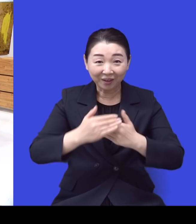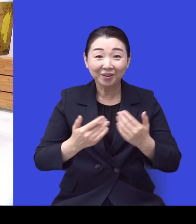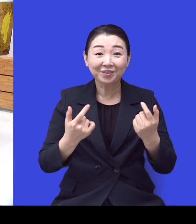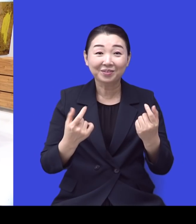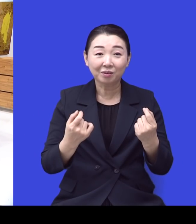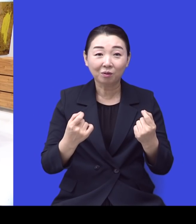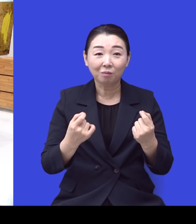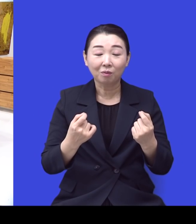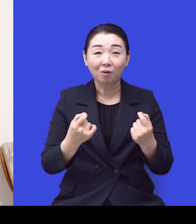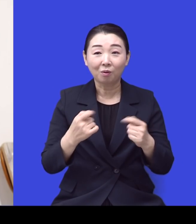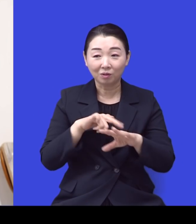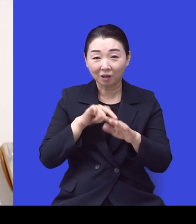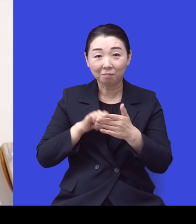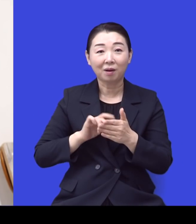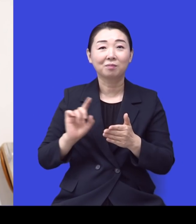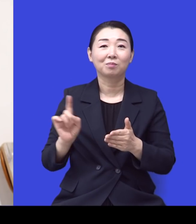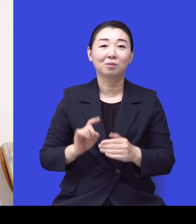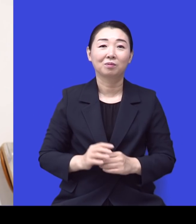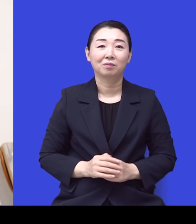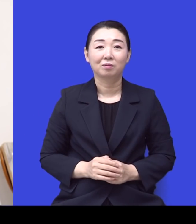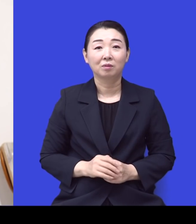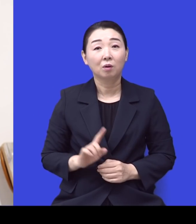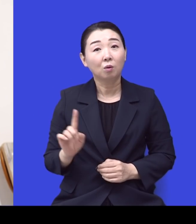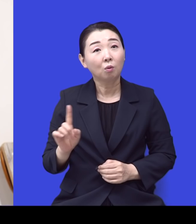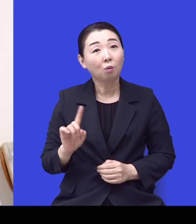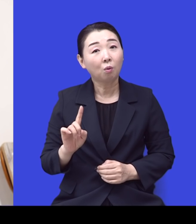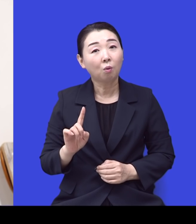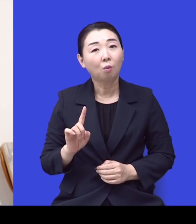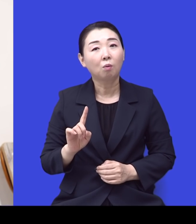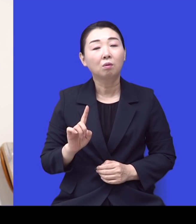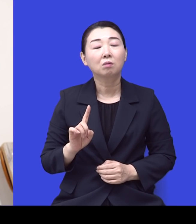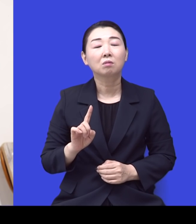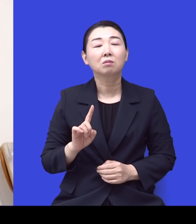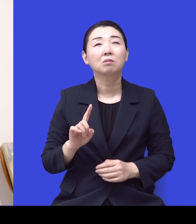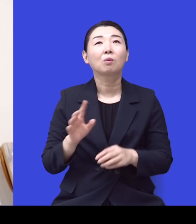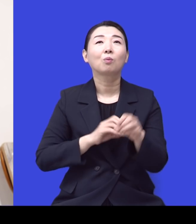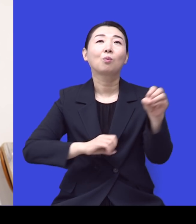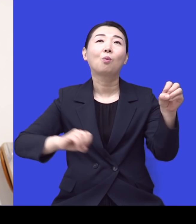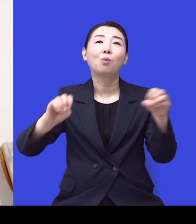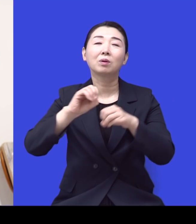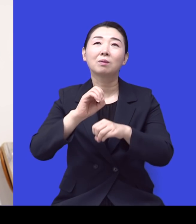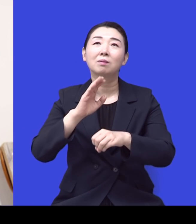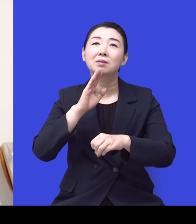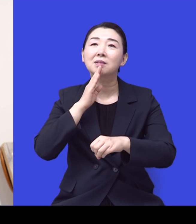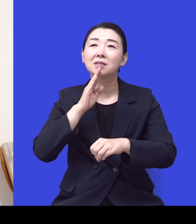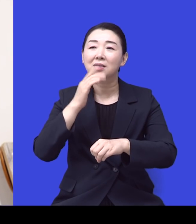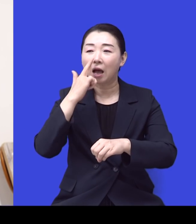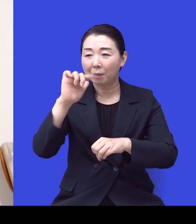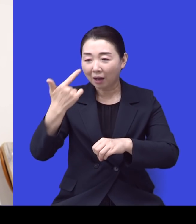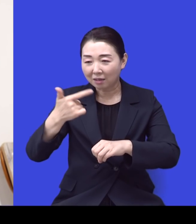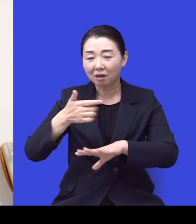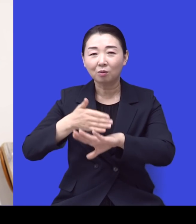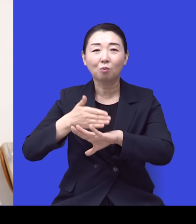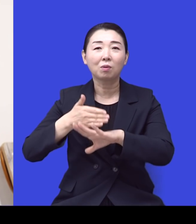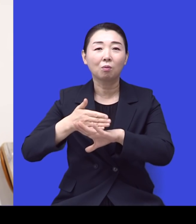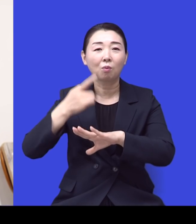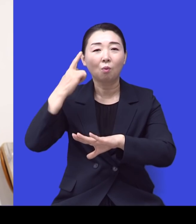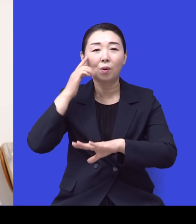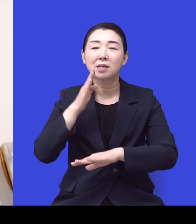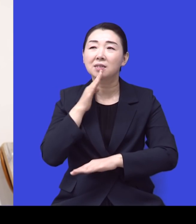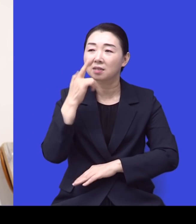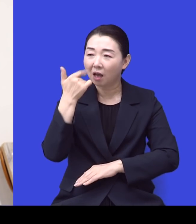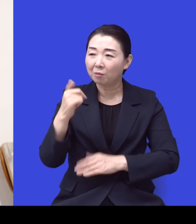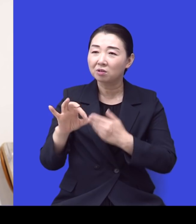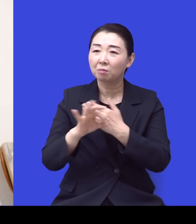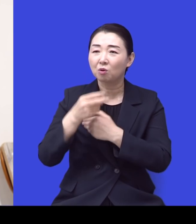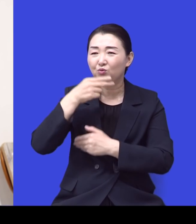그 반면 마음속에 그런데 그게 고마운 거예요. 그분이 아버지라면 저렇게 술을 드시지 않을 텐데